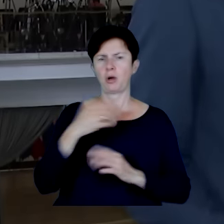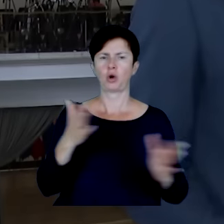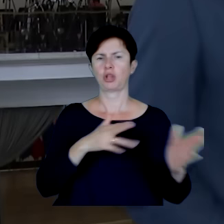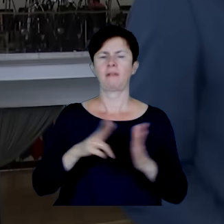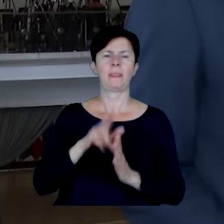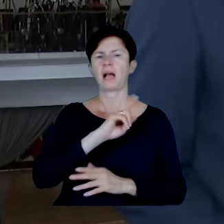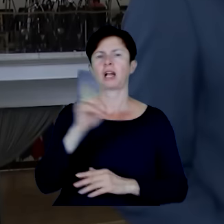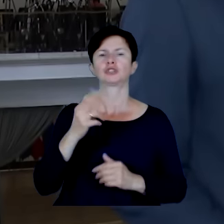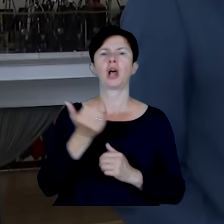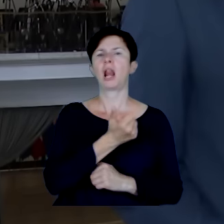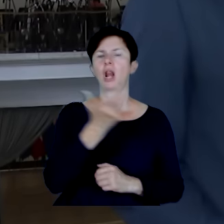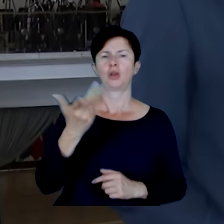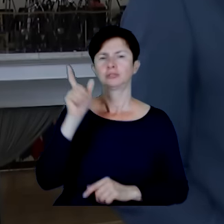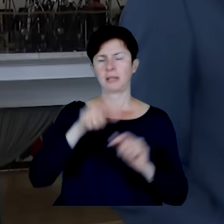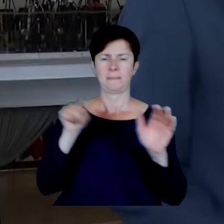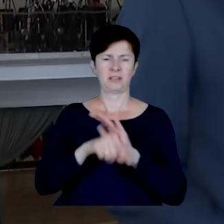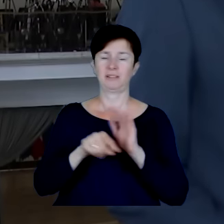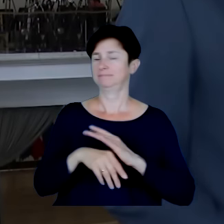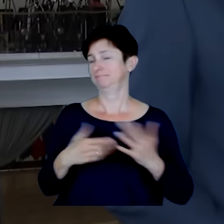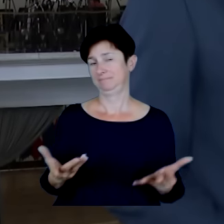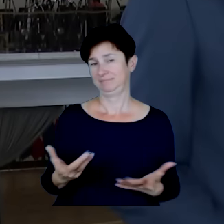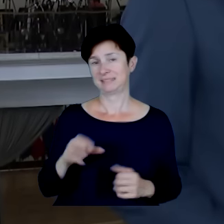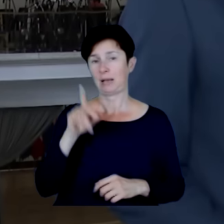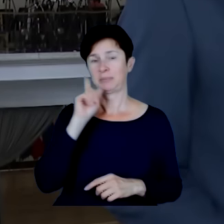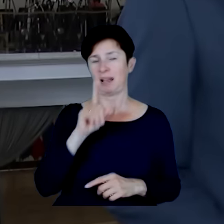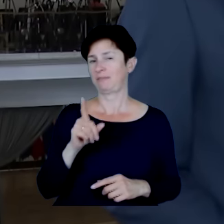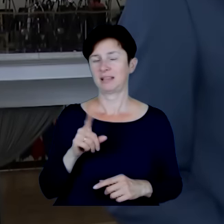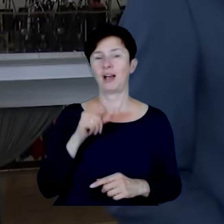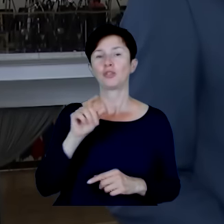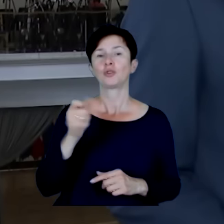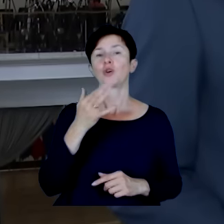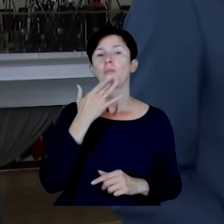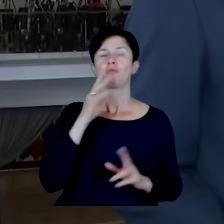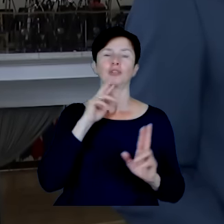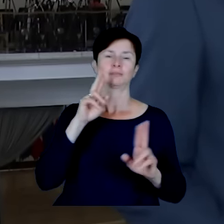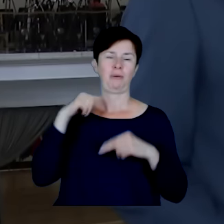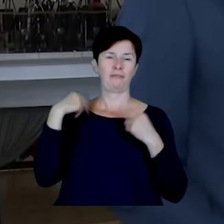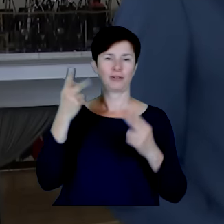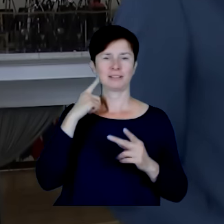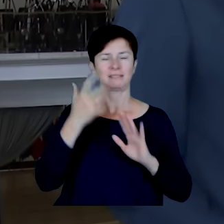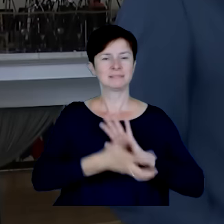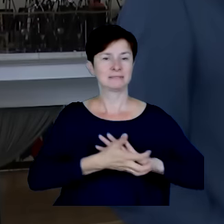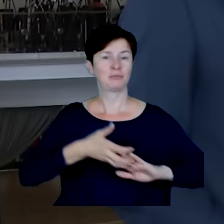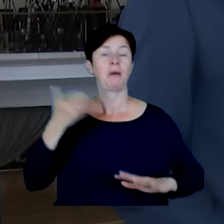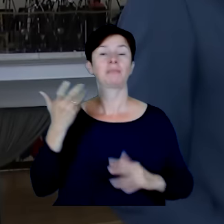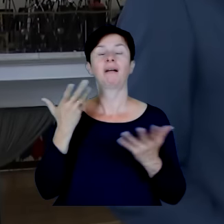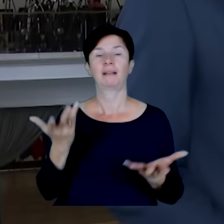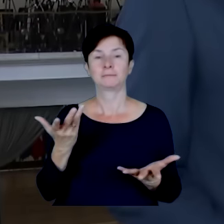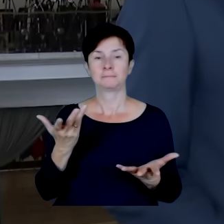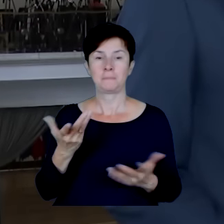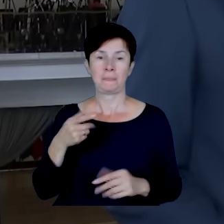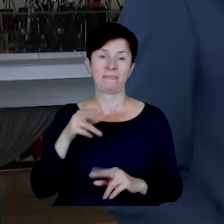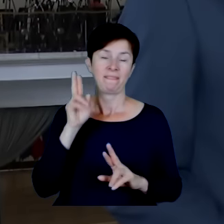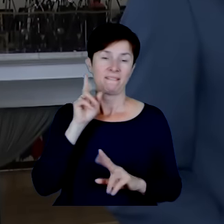liczbę migrantów. Niestety w tej chwili to wraca jak niemalże jak ponura historia i rzeczywiście można